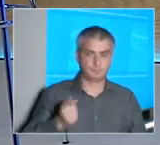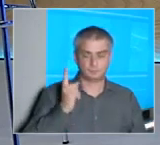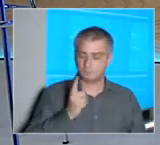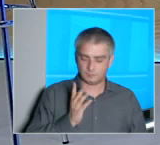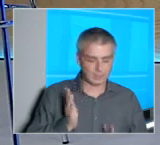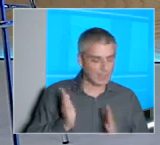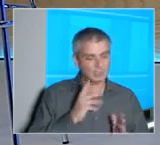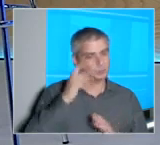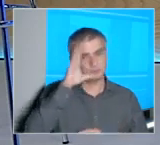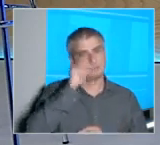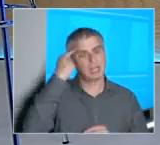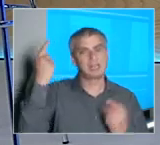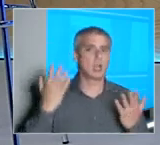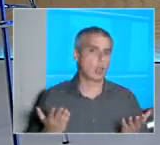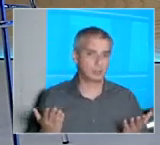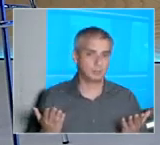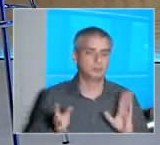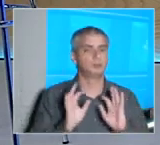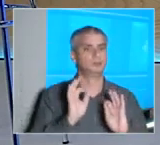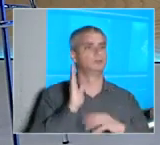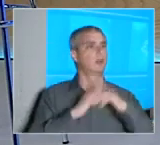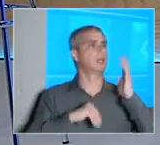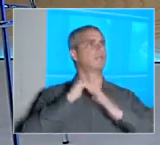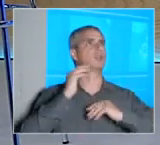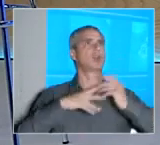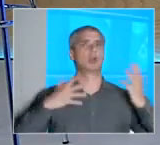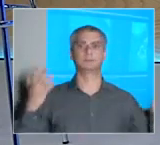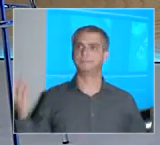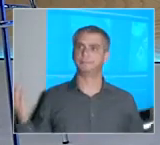לזוז מאידיאולוגיה בשביל לבנות